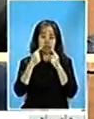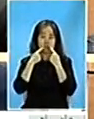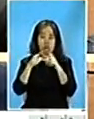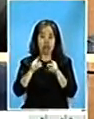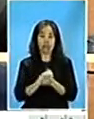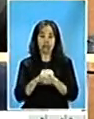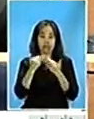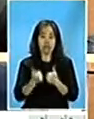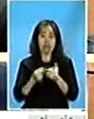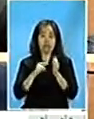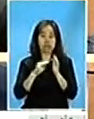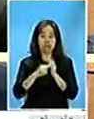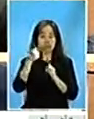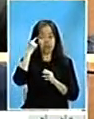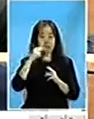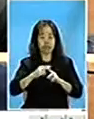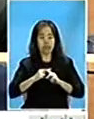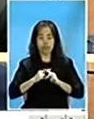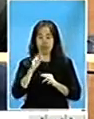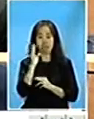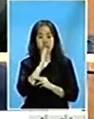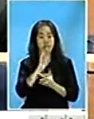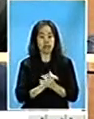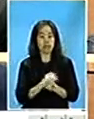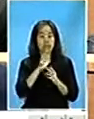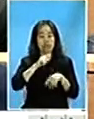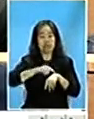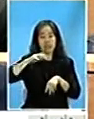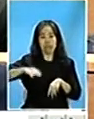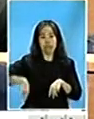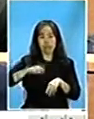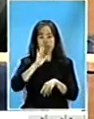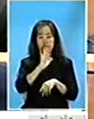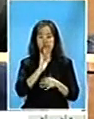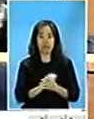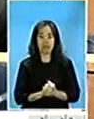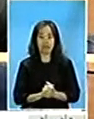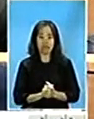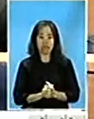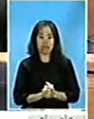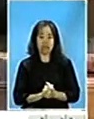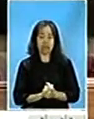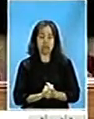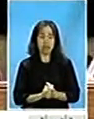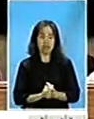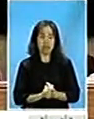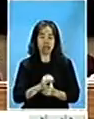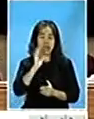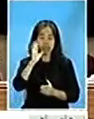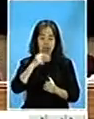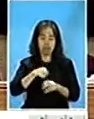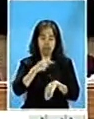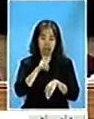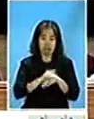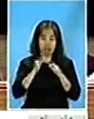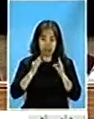อภิปรายเป็นความคิดเห็นส่วนตัวอย่างนี้นี่ผมว่าไว้ทีหลังดีกว่าครับท่านประธาน เดี๋ยวจะวินิจฉัยนะคือท่